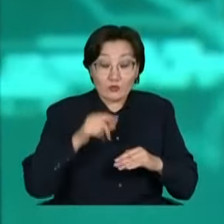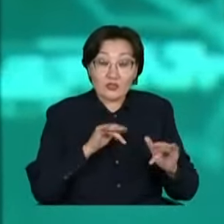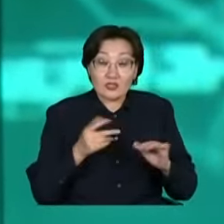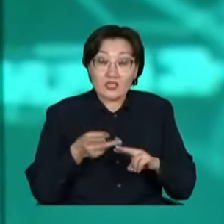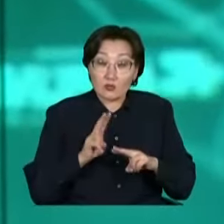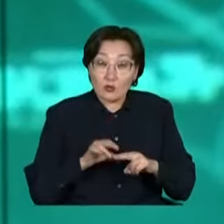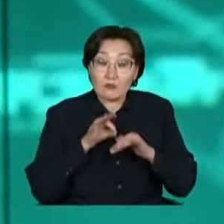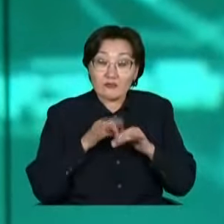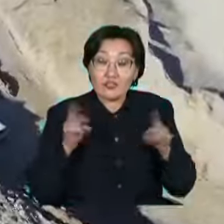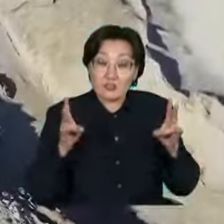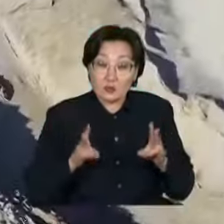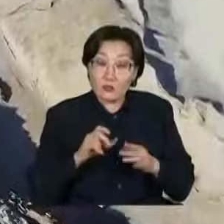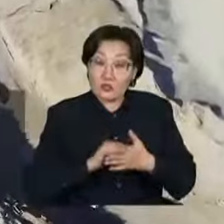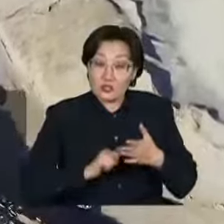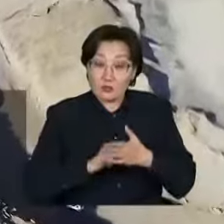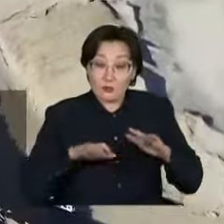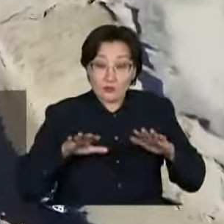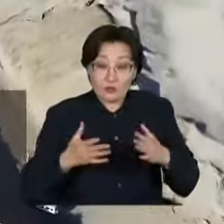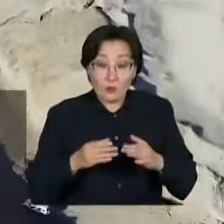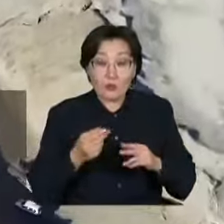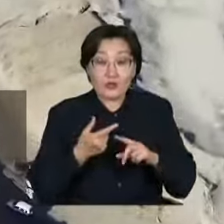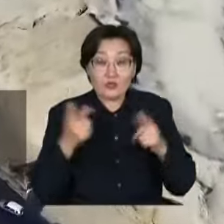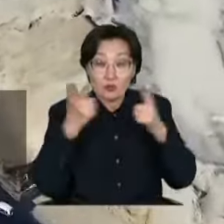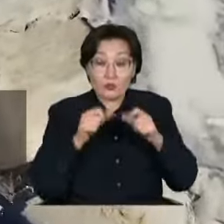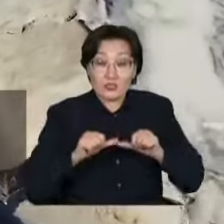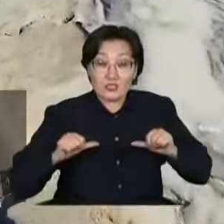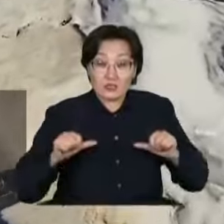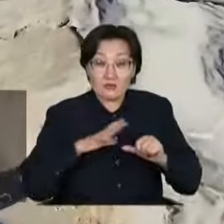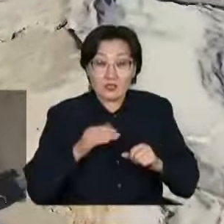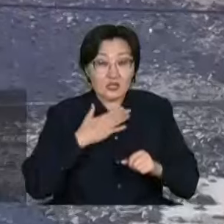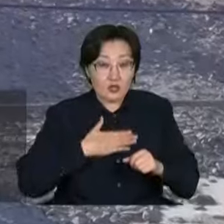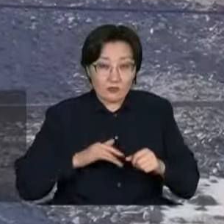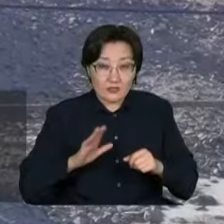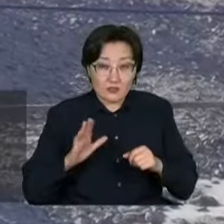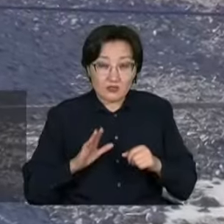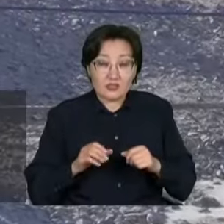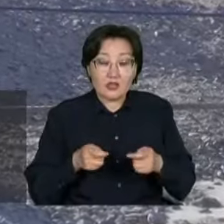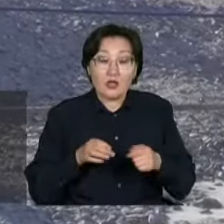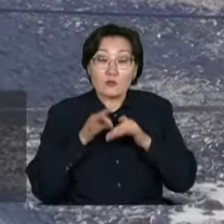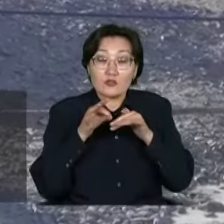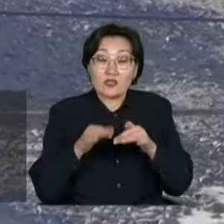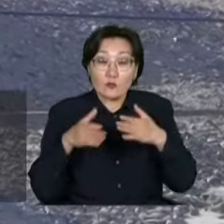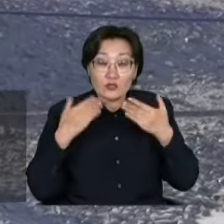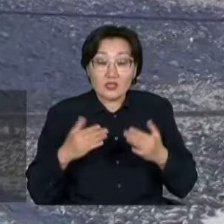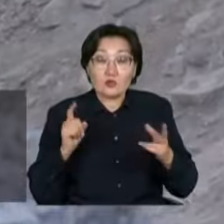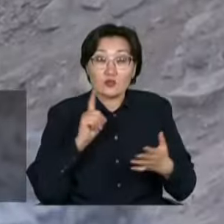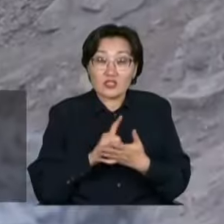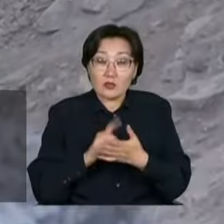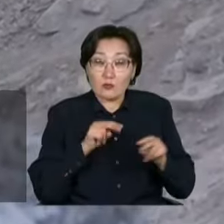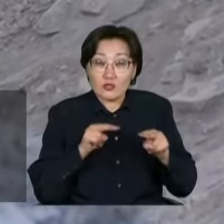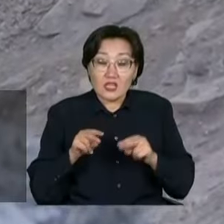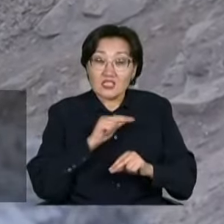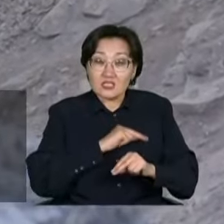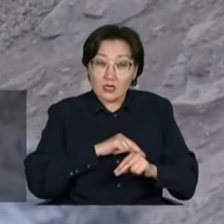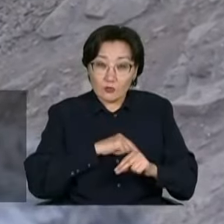привели к трагедии. Причинами произошедшего, по данным комиссии, стали неудовлетворительная организация и отсутствие должного контроля за